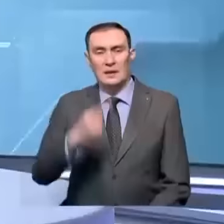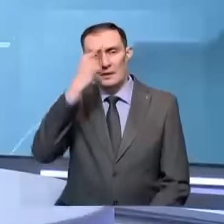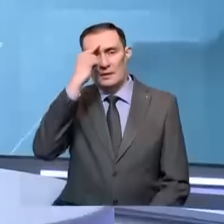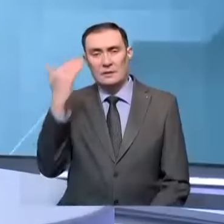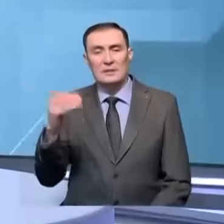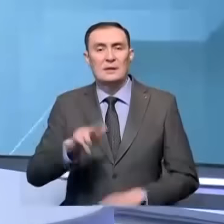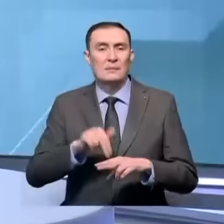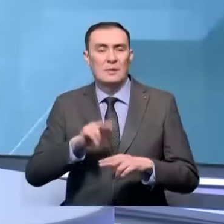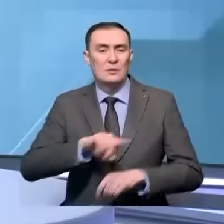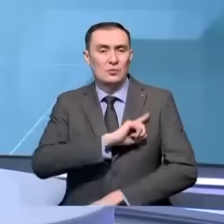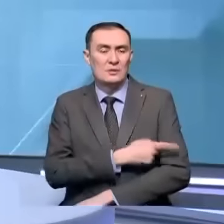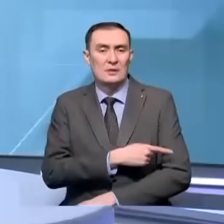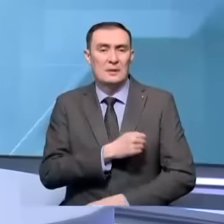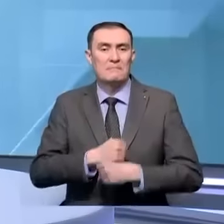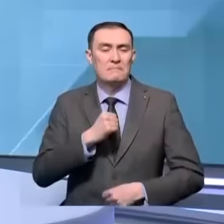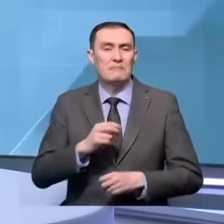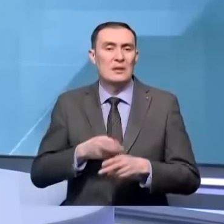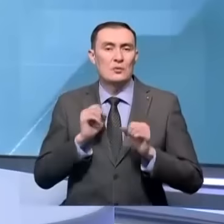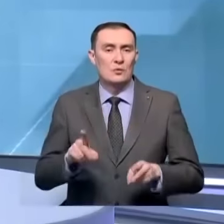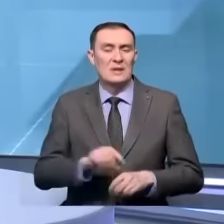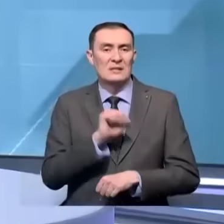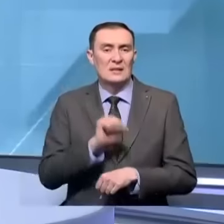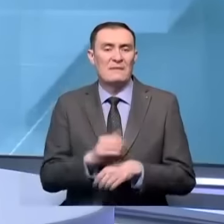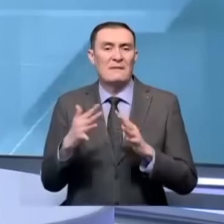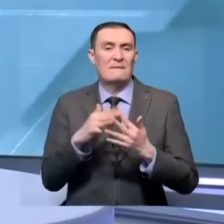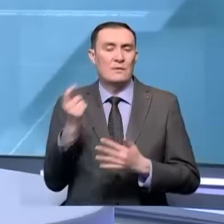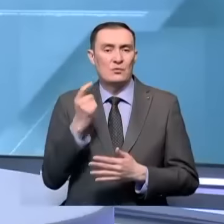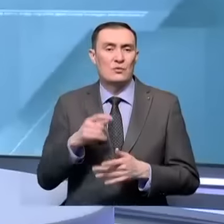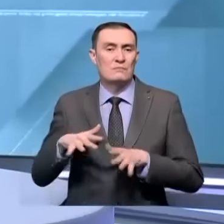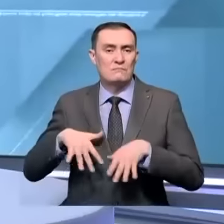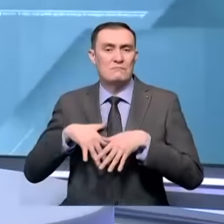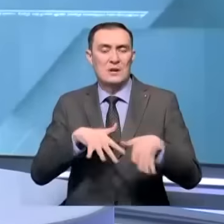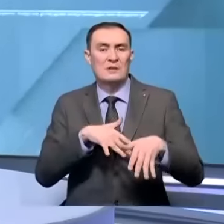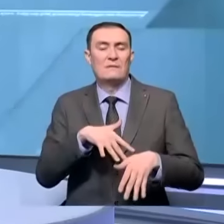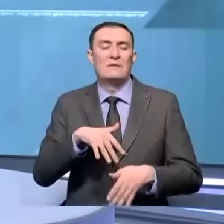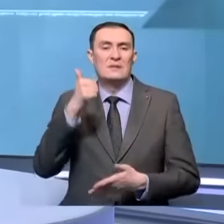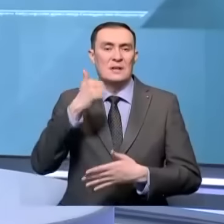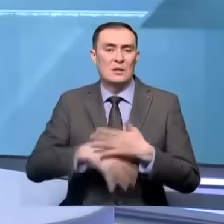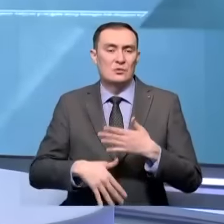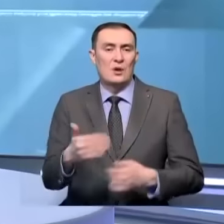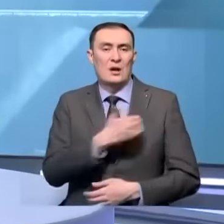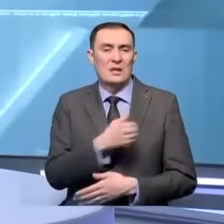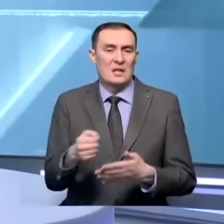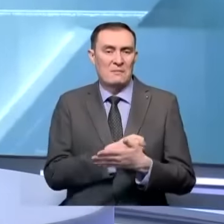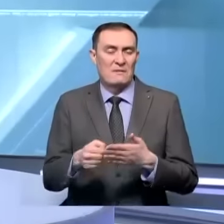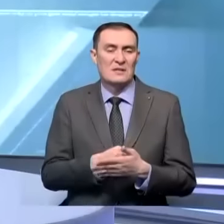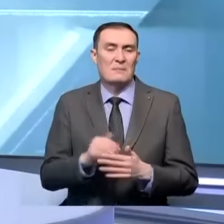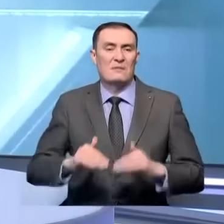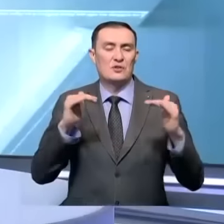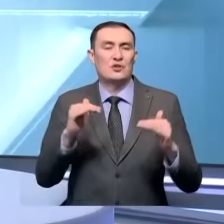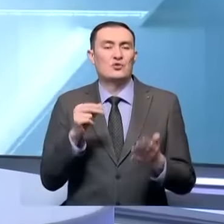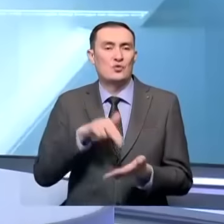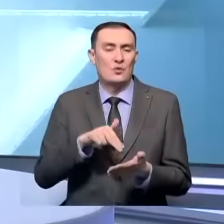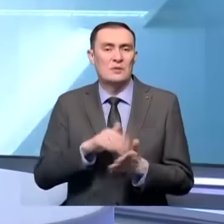Индийская полиция усилила меры безопасности, чтобы остановить фермеров, которые идут маршем в Нью-Дели. Протестующие хотят добиться повышения цен на